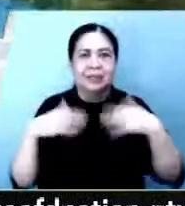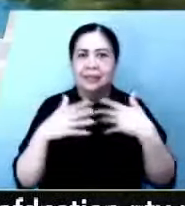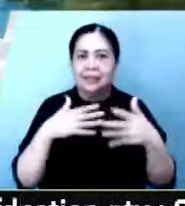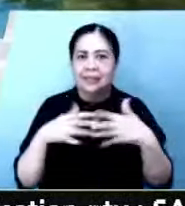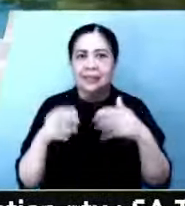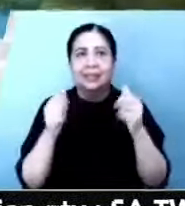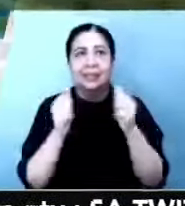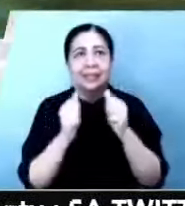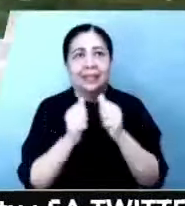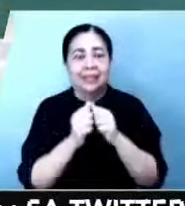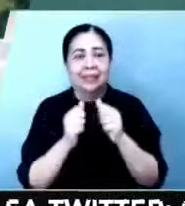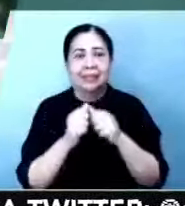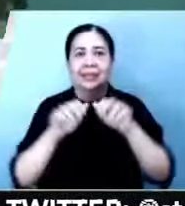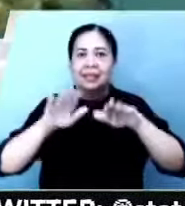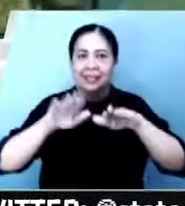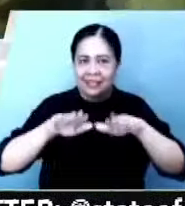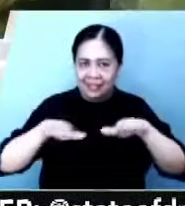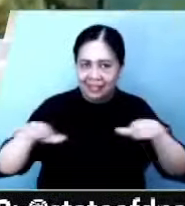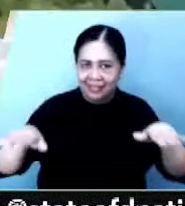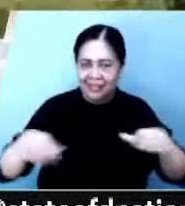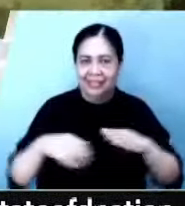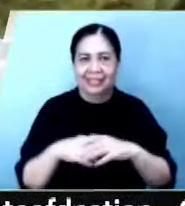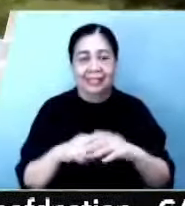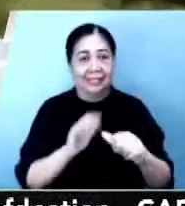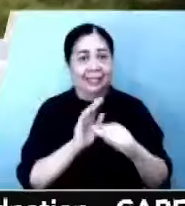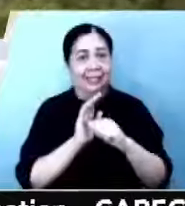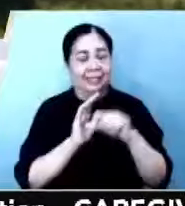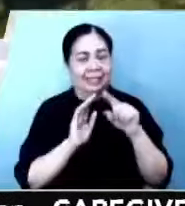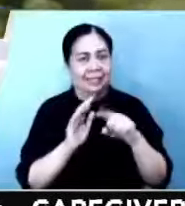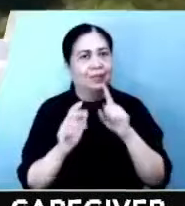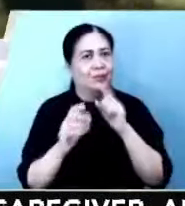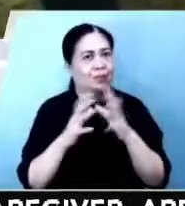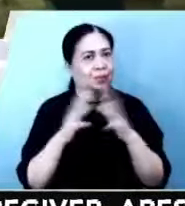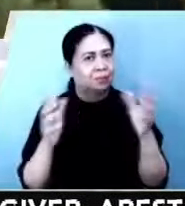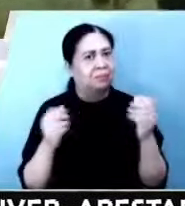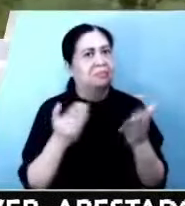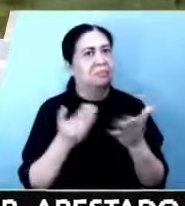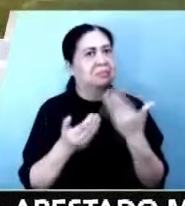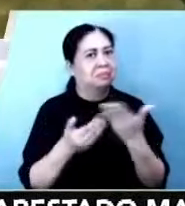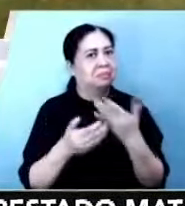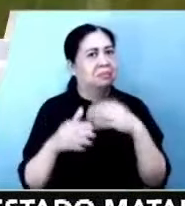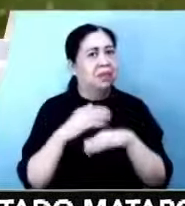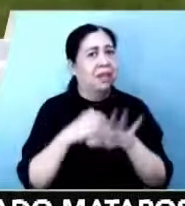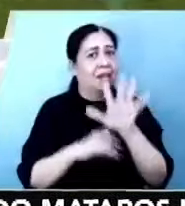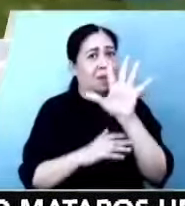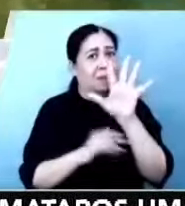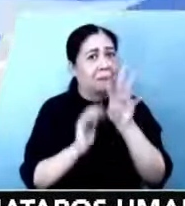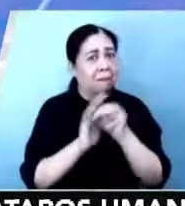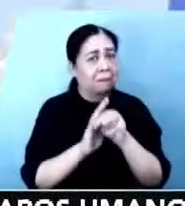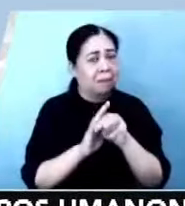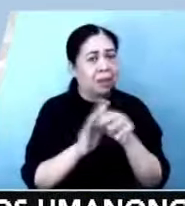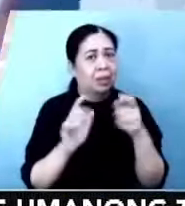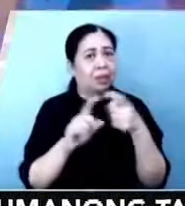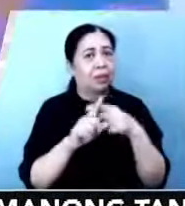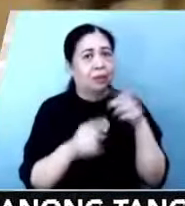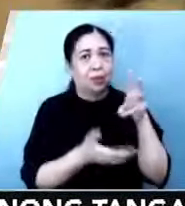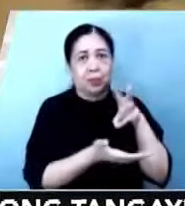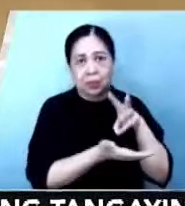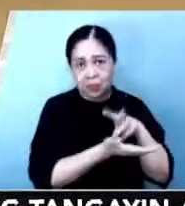mga chikiting. Ang atraksyon sobrang accessible dahil 5 minuto lang mula sa bayan.